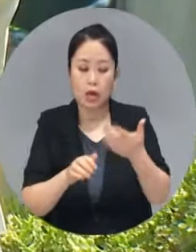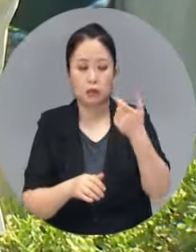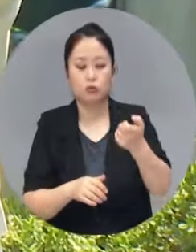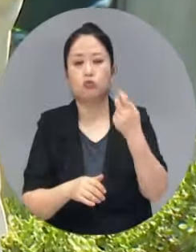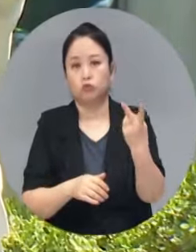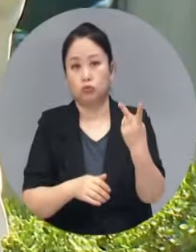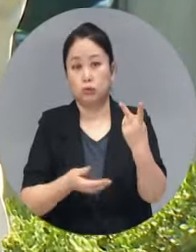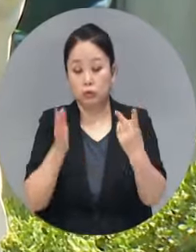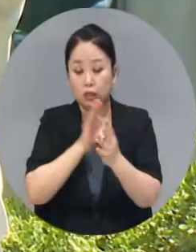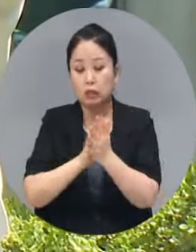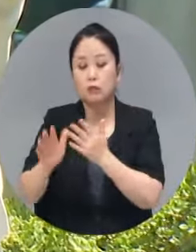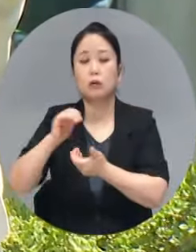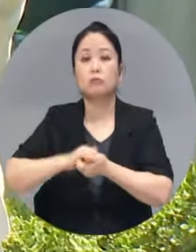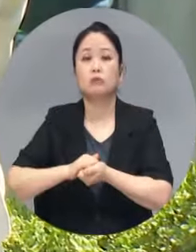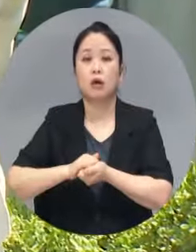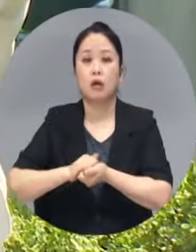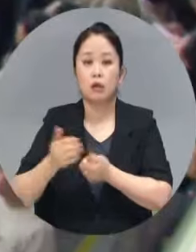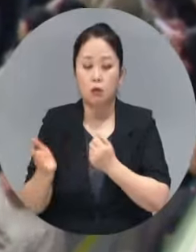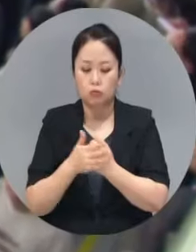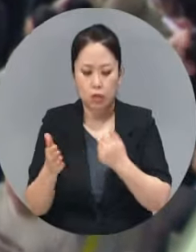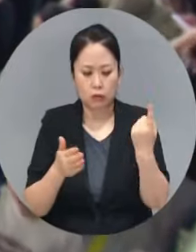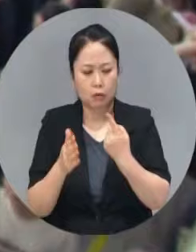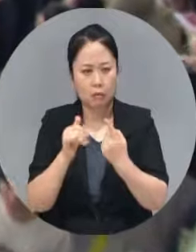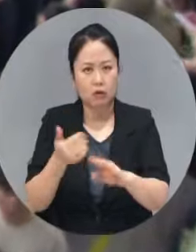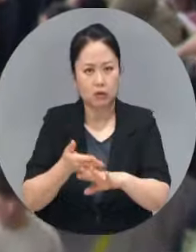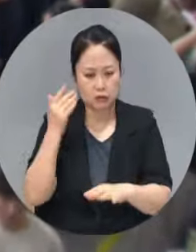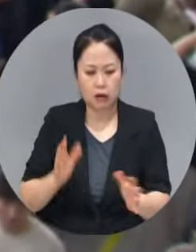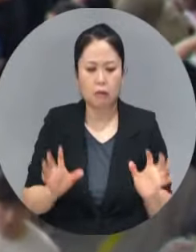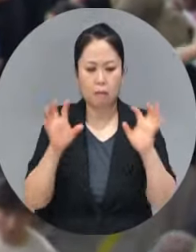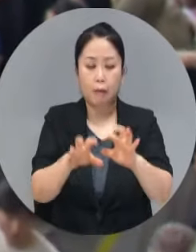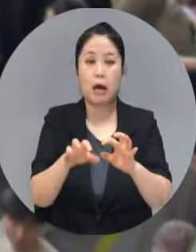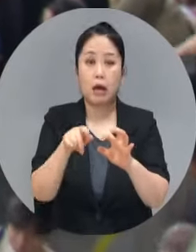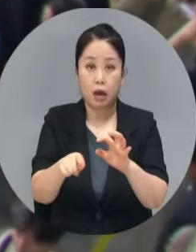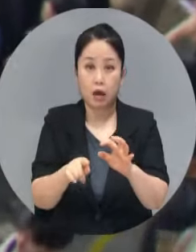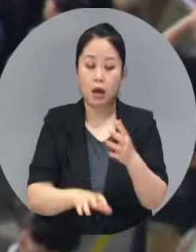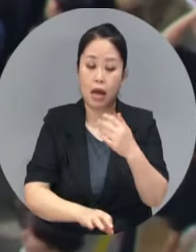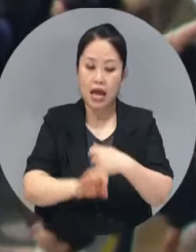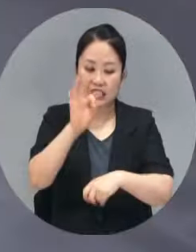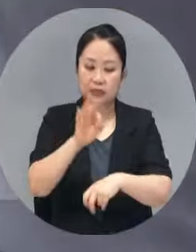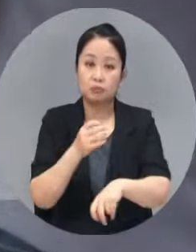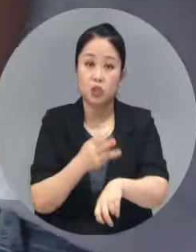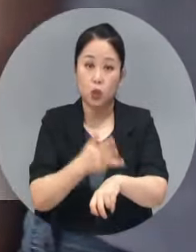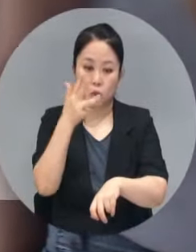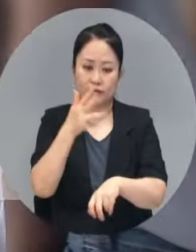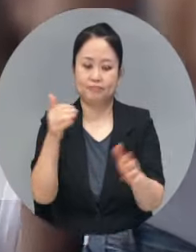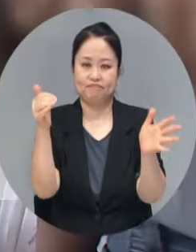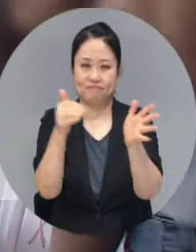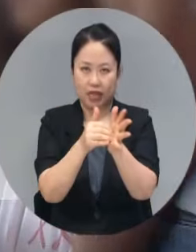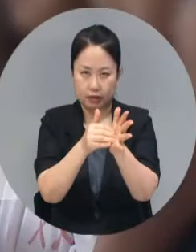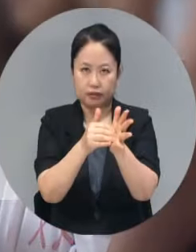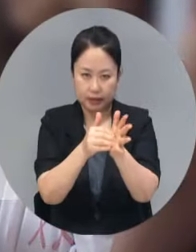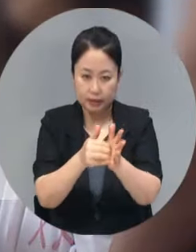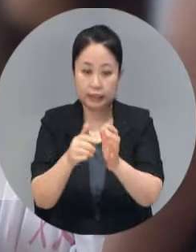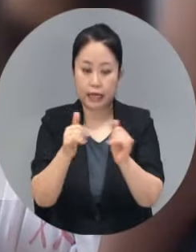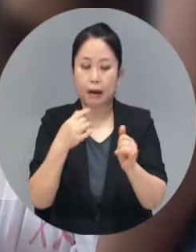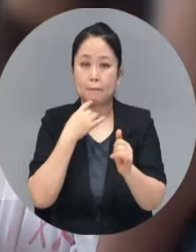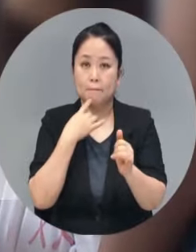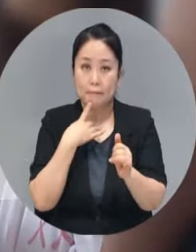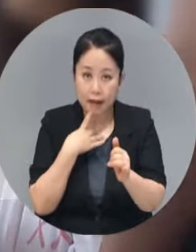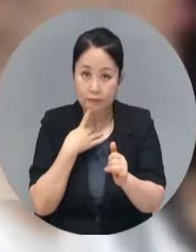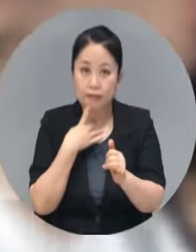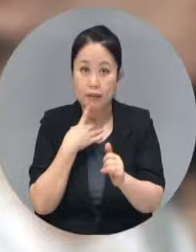실시되자 1,000명이 넘는 많은 시민들이 모인 겁니다. 아침 8시까지 줄을 선 시민을 대상으로만